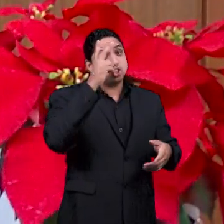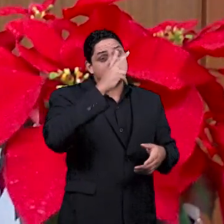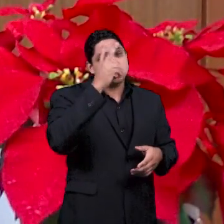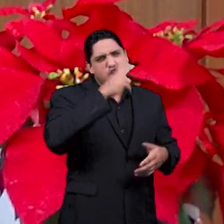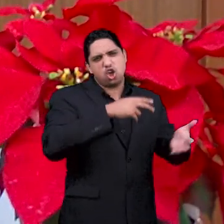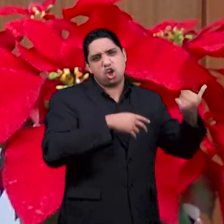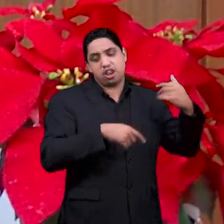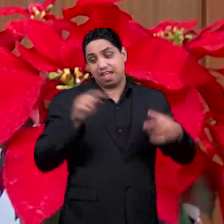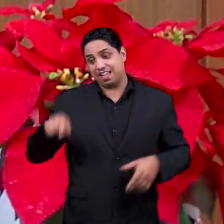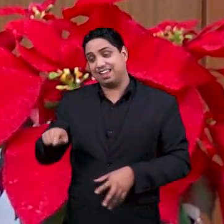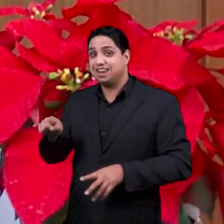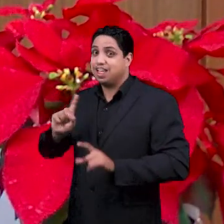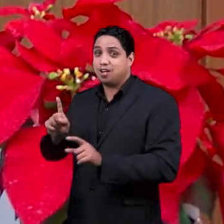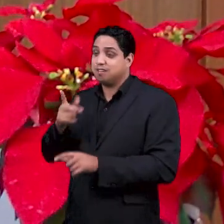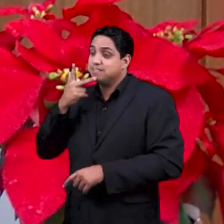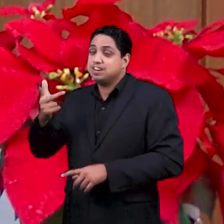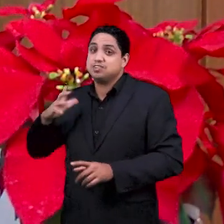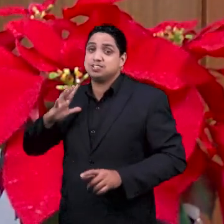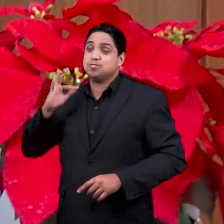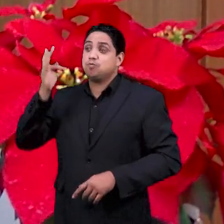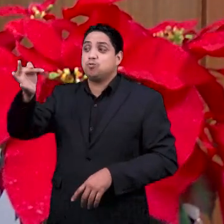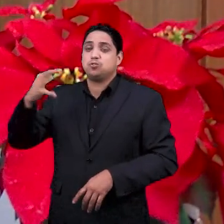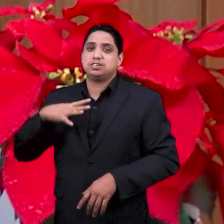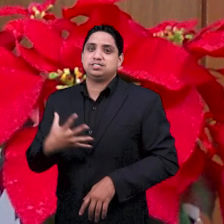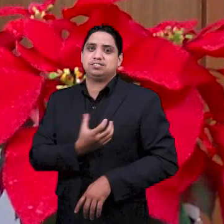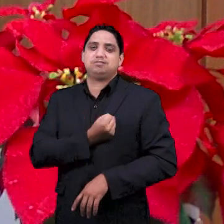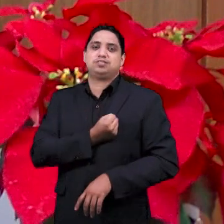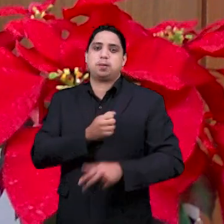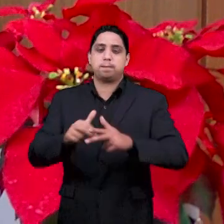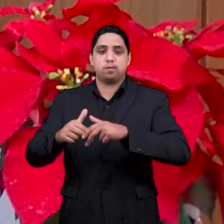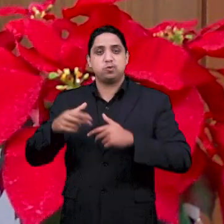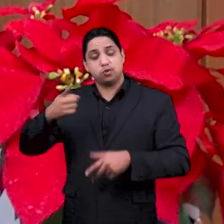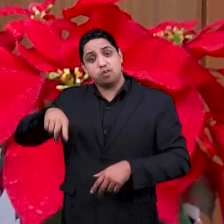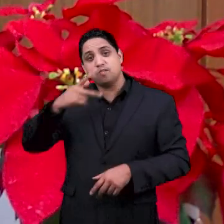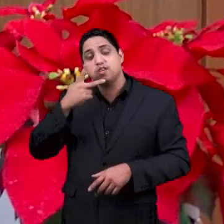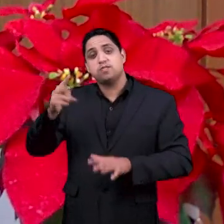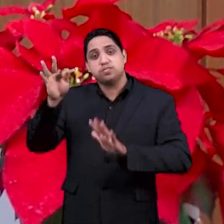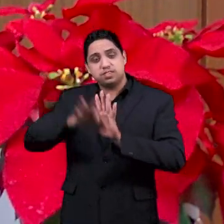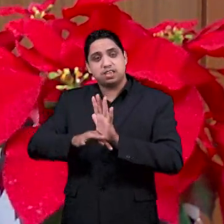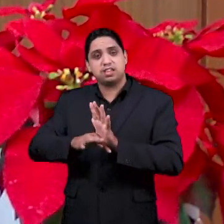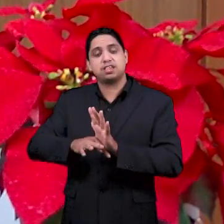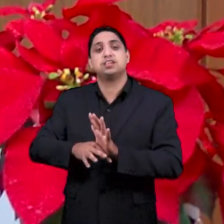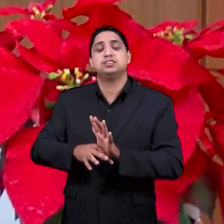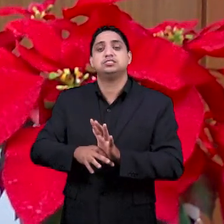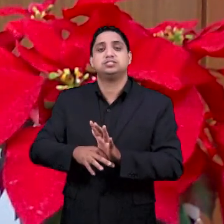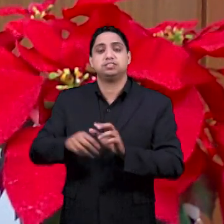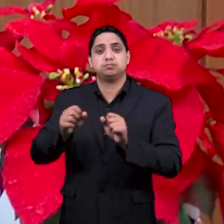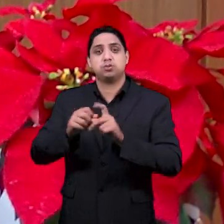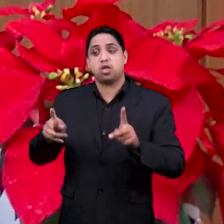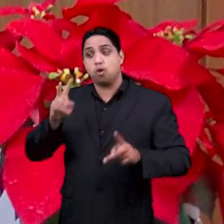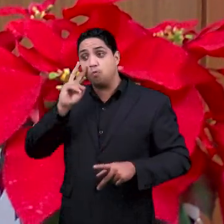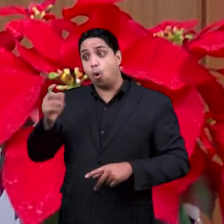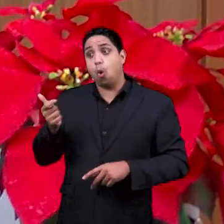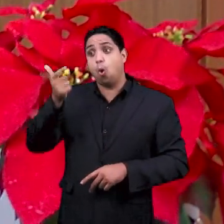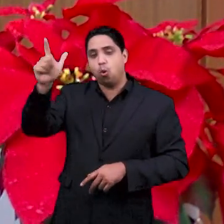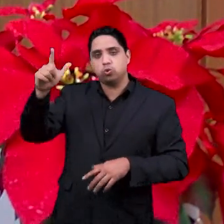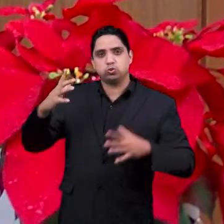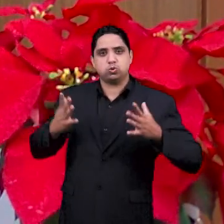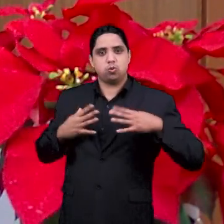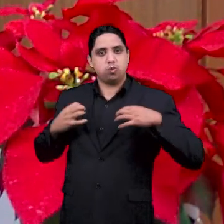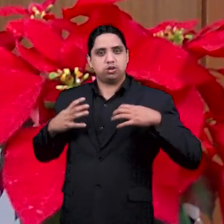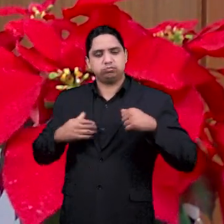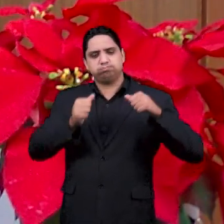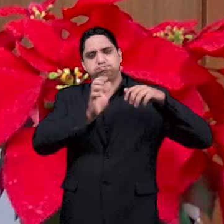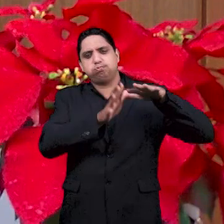проповедуют историческое христианство, а другие пророческое христианство. Поэтому в книге